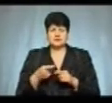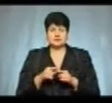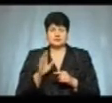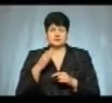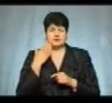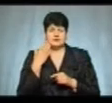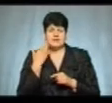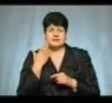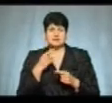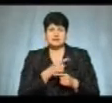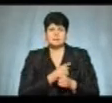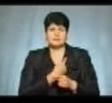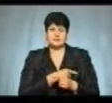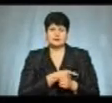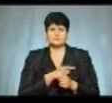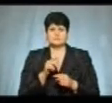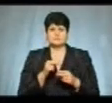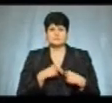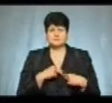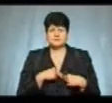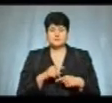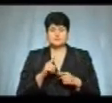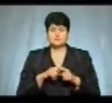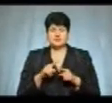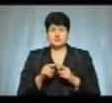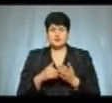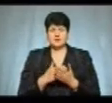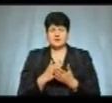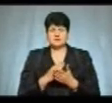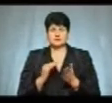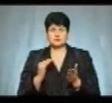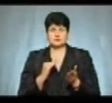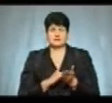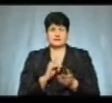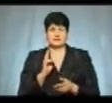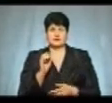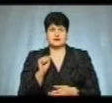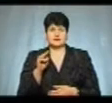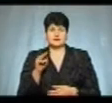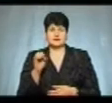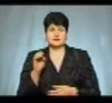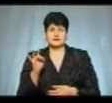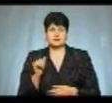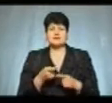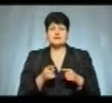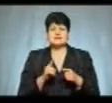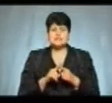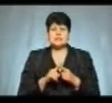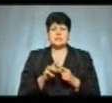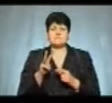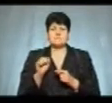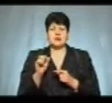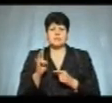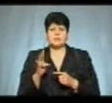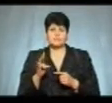для медперсоналу, щоб швидше і якісніше поставити периферичний катетер. Це маніпуляційна гематологічного відділення, де